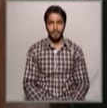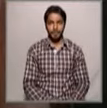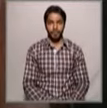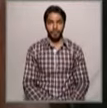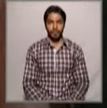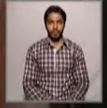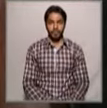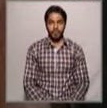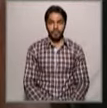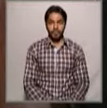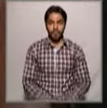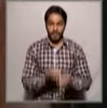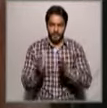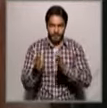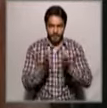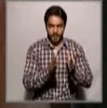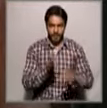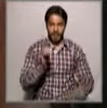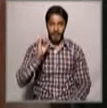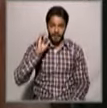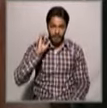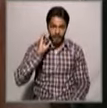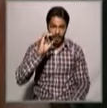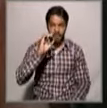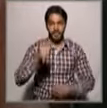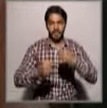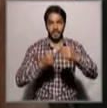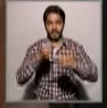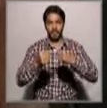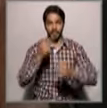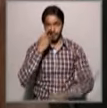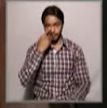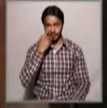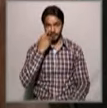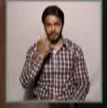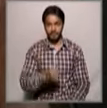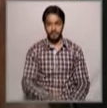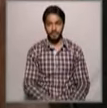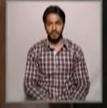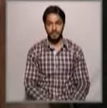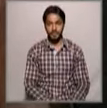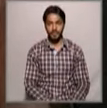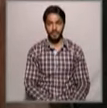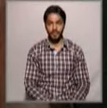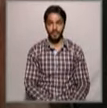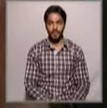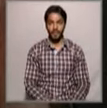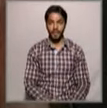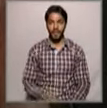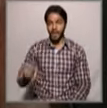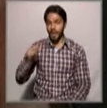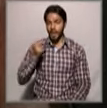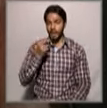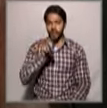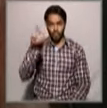ربنا يرحمه. طب شيخنا نجاوب السؤال وبعدين نجاوب سؤال الأختنا نادية إن شاء الله، لو يعني إقامة جماعتين في